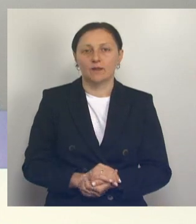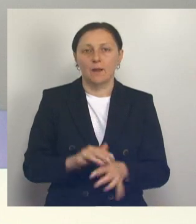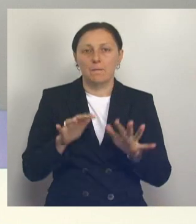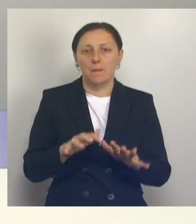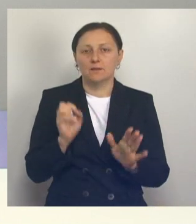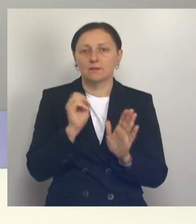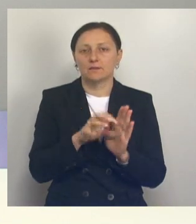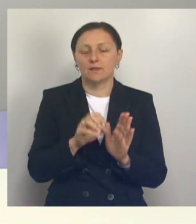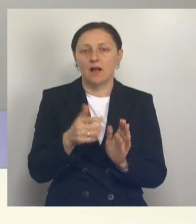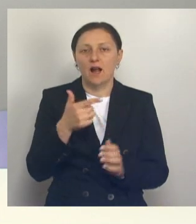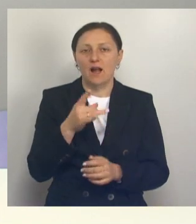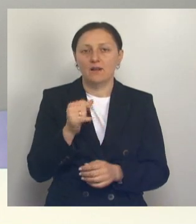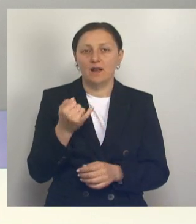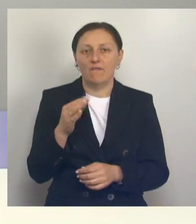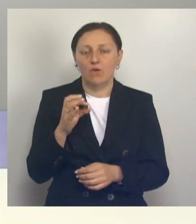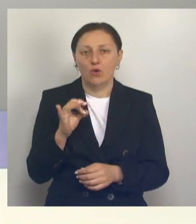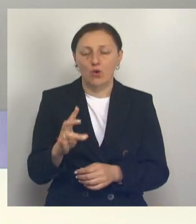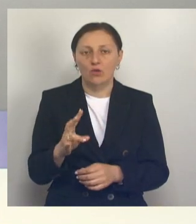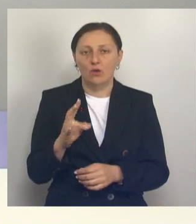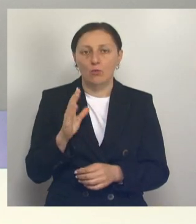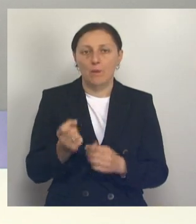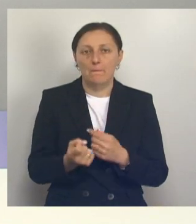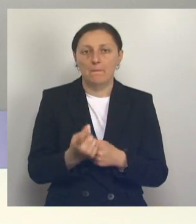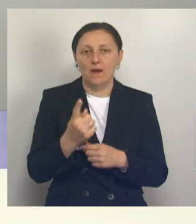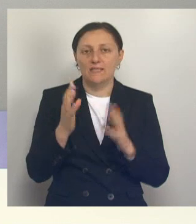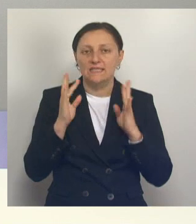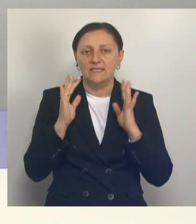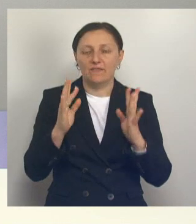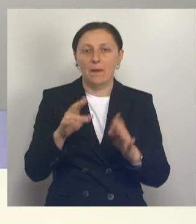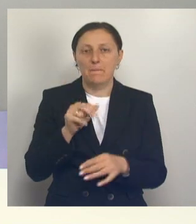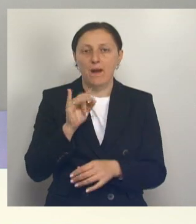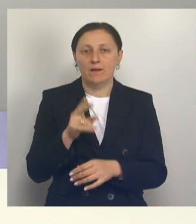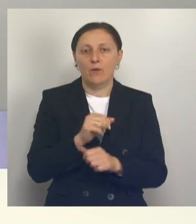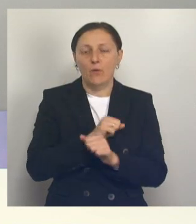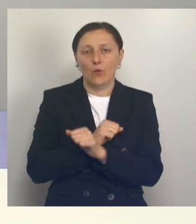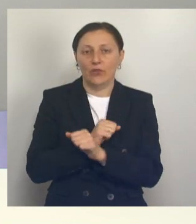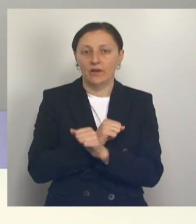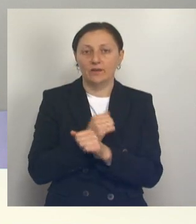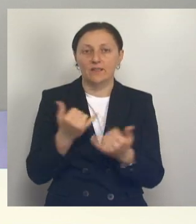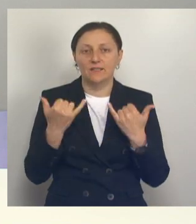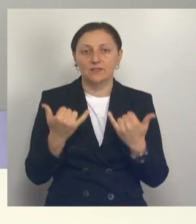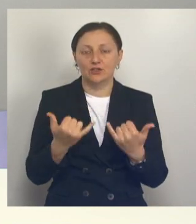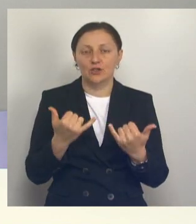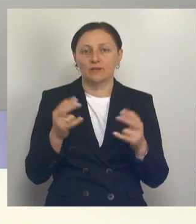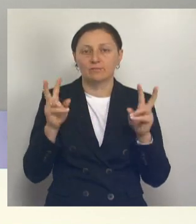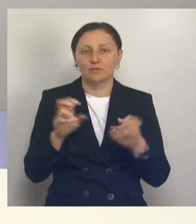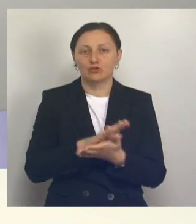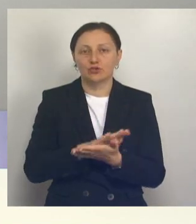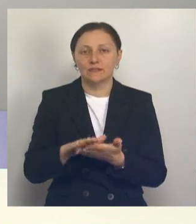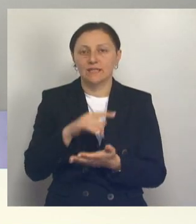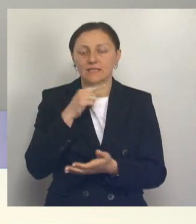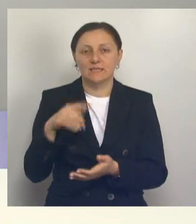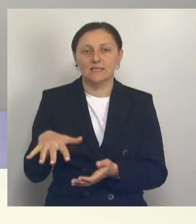свалок в грайвороне и в юго-западном районе Белгорода появится сквер и парк для отдыха сейчас в рамках проекта чистая страна